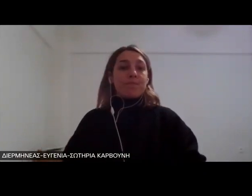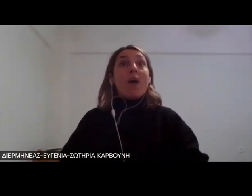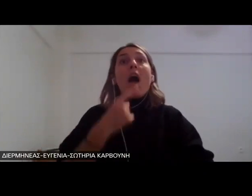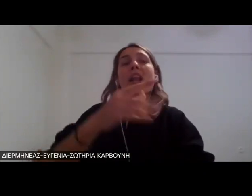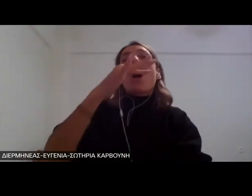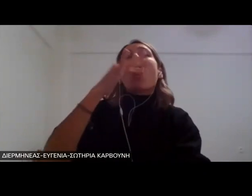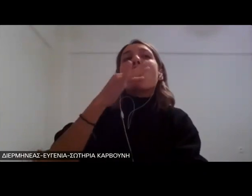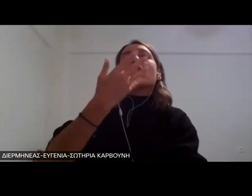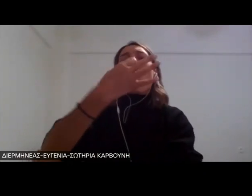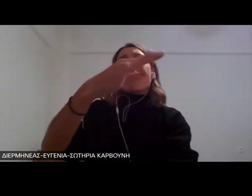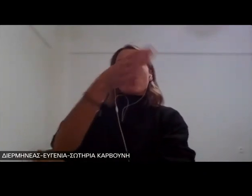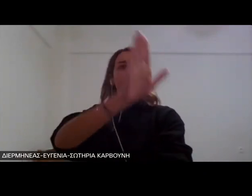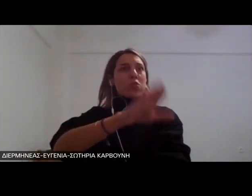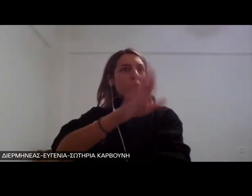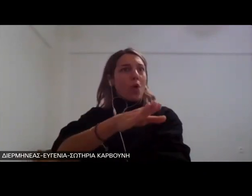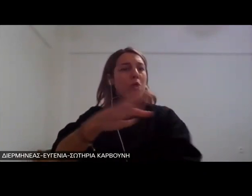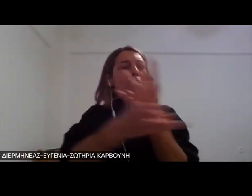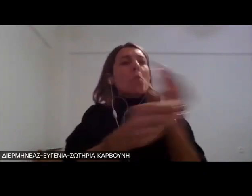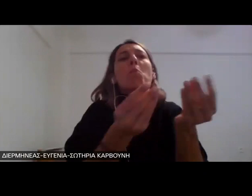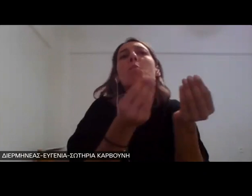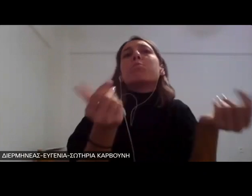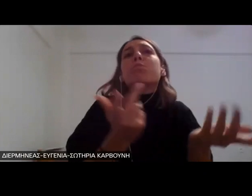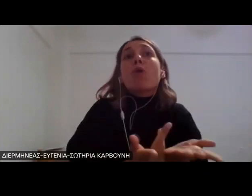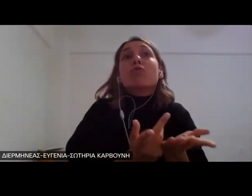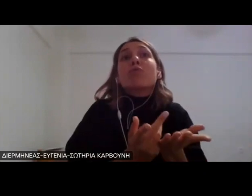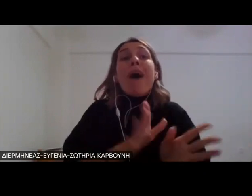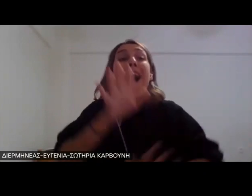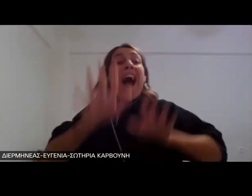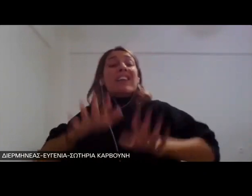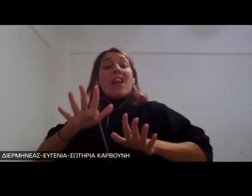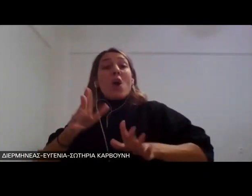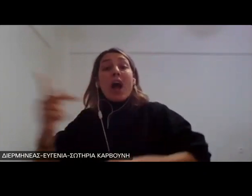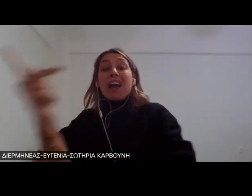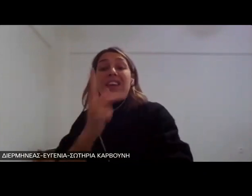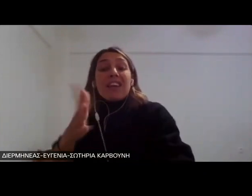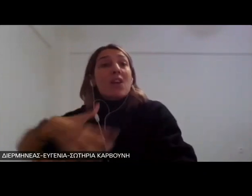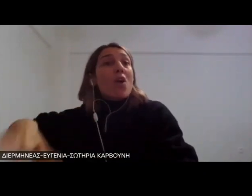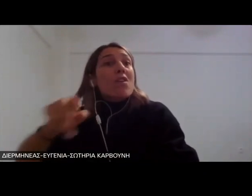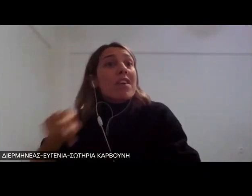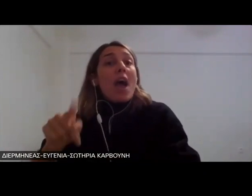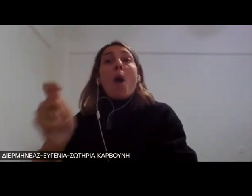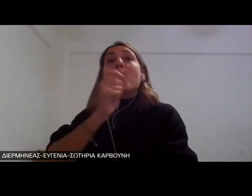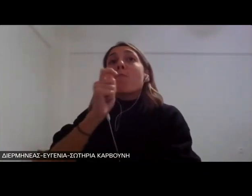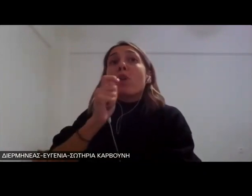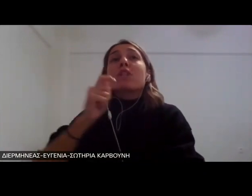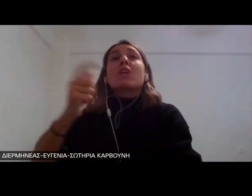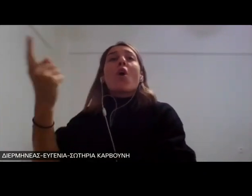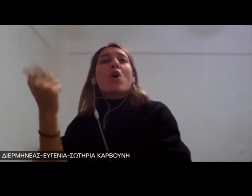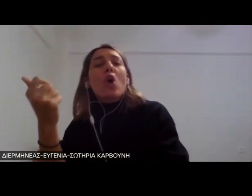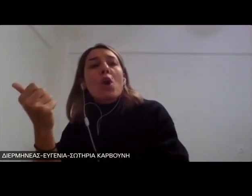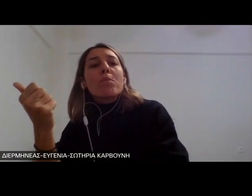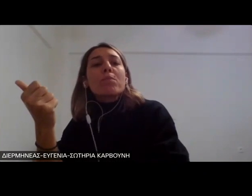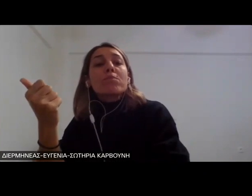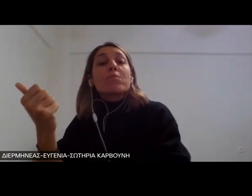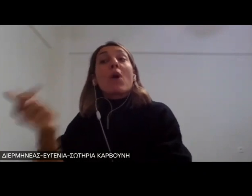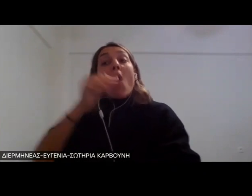σεξισμού εξαρτάται και από τις αλλαγές που θα σημειωθούν στο κοινωνικό, πολιτικό, οικονομικό,